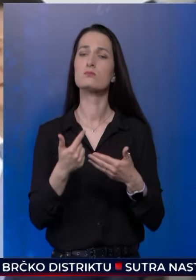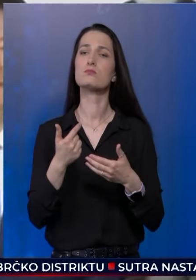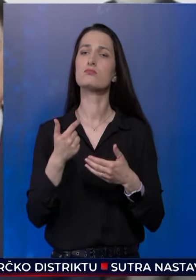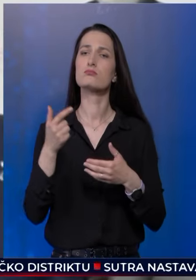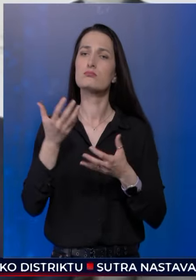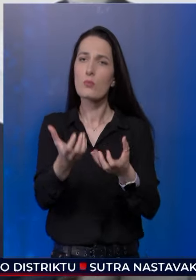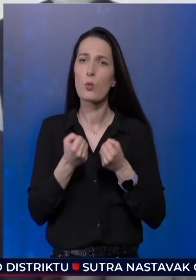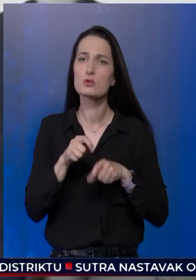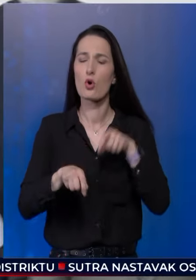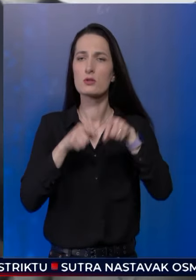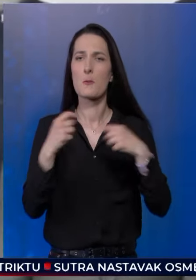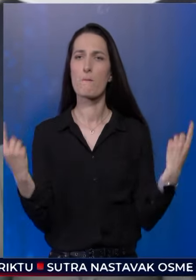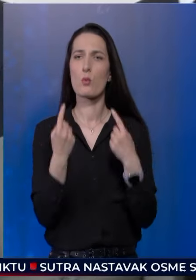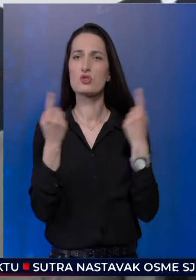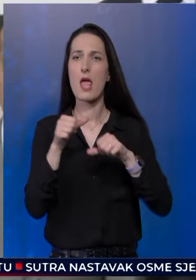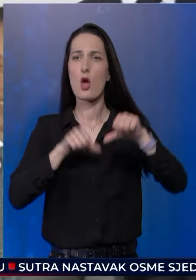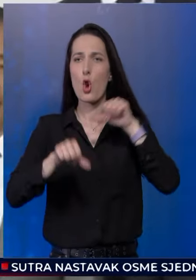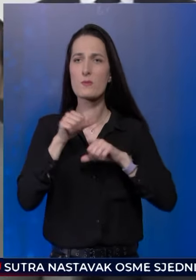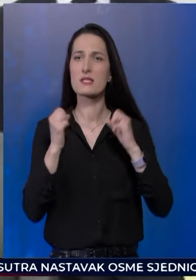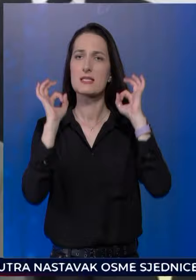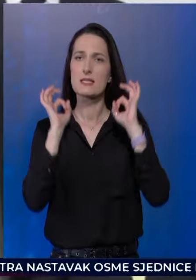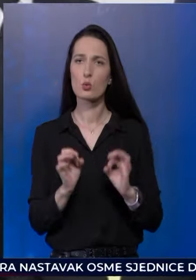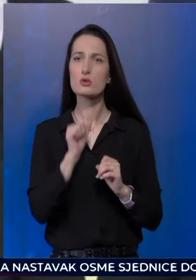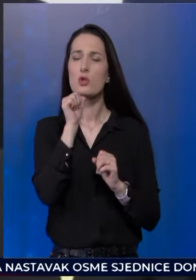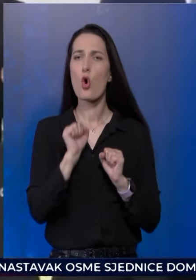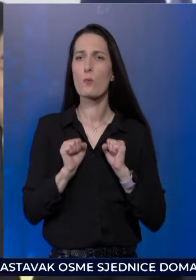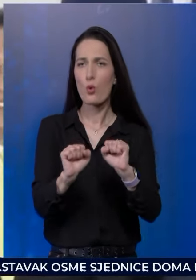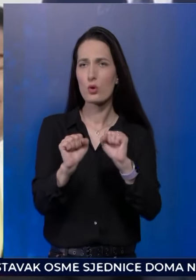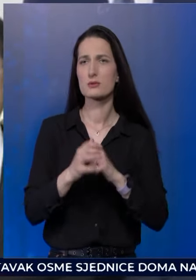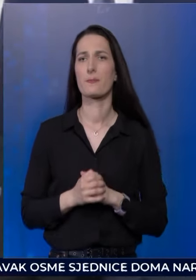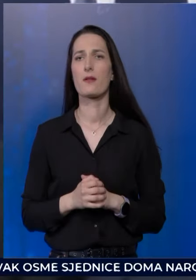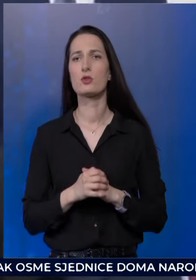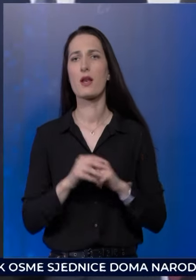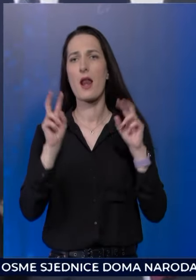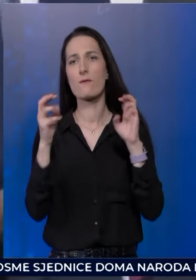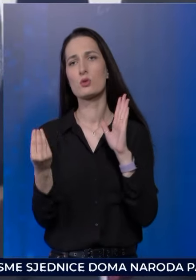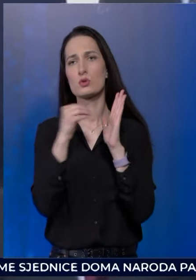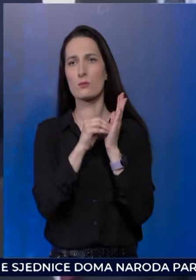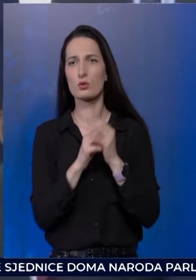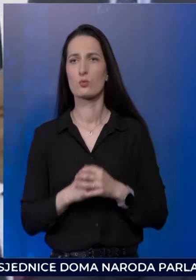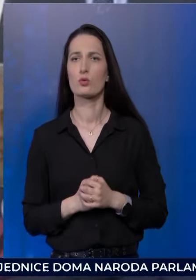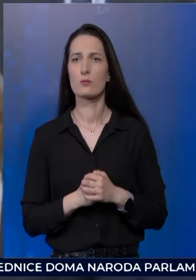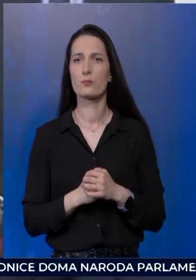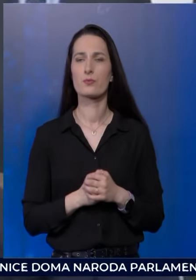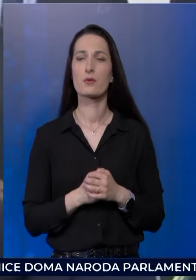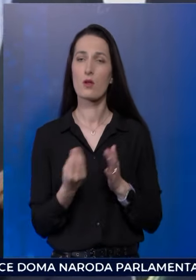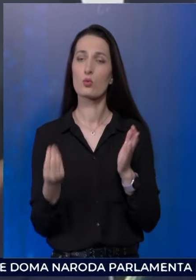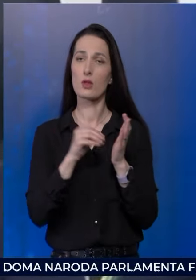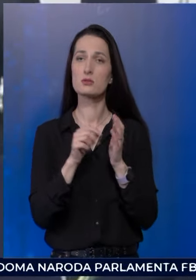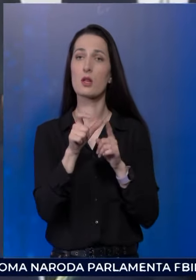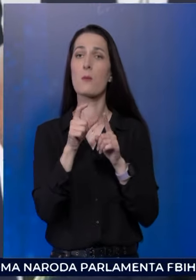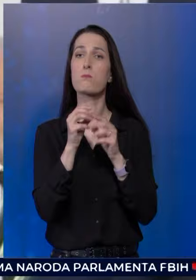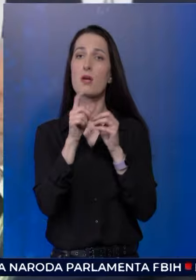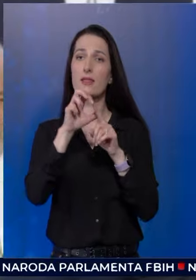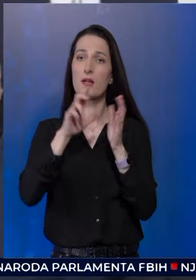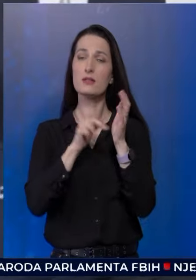poduzeti korake za promovisanje ekonomske sigurnosti i otpornosti, navodi se u saopćenju. Dodaje se da će